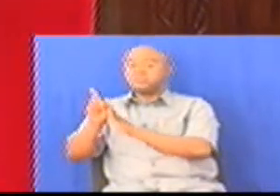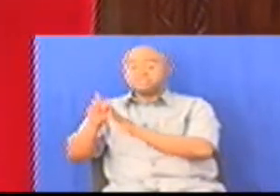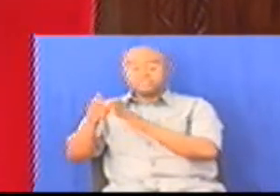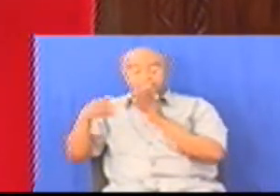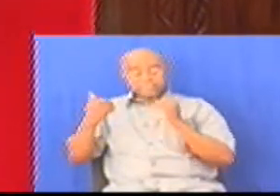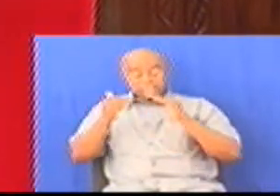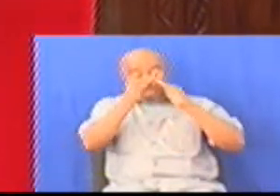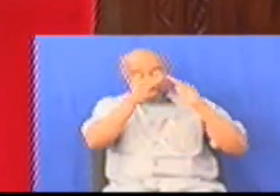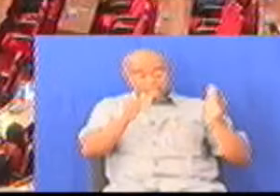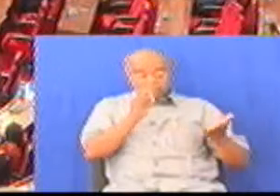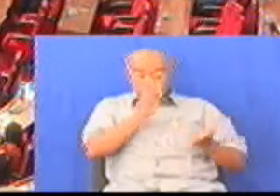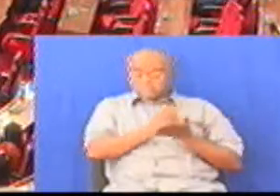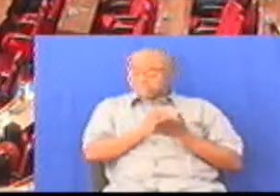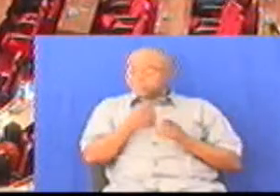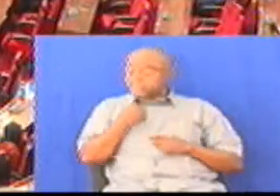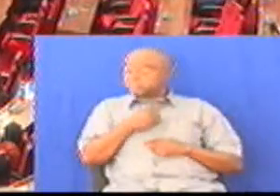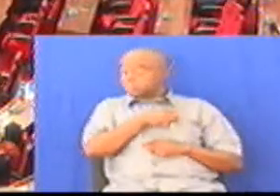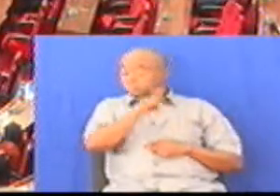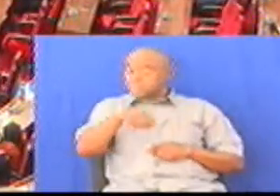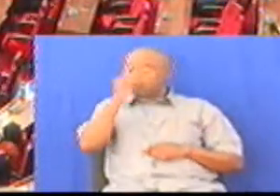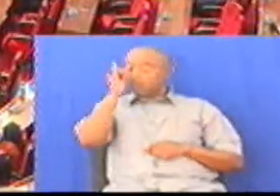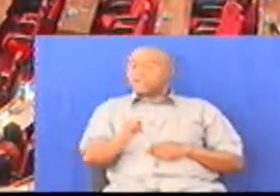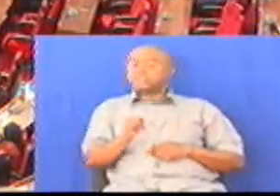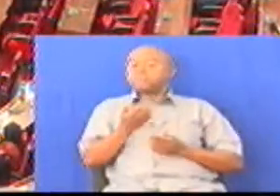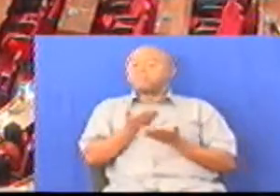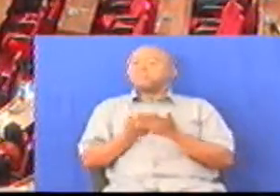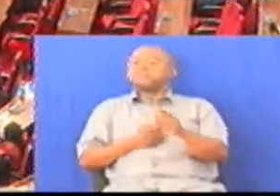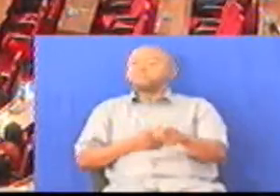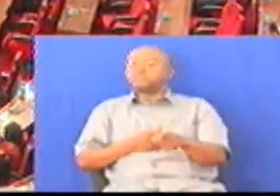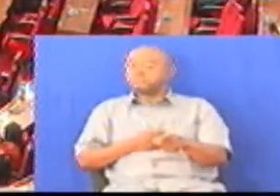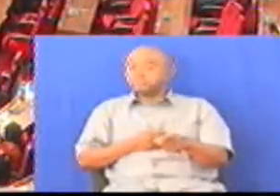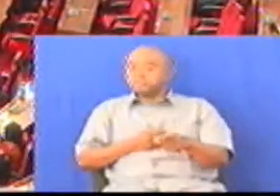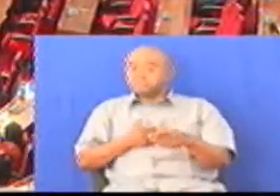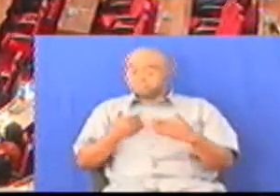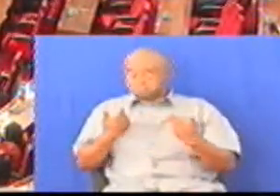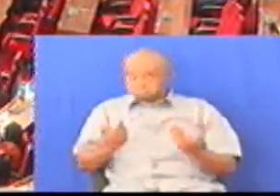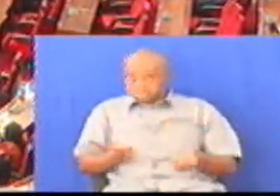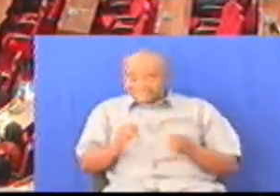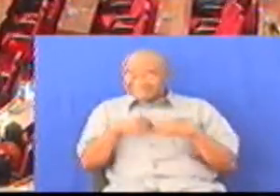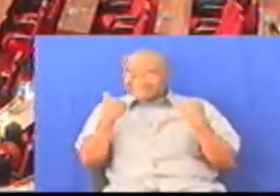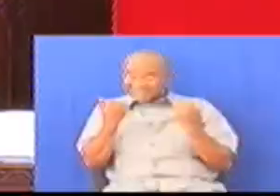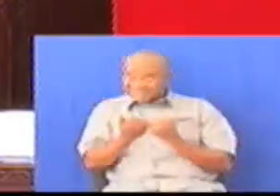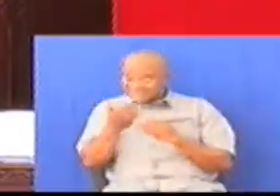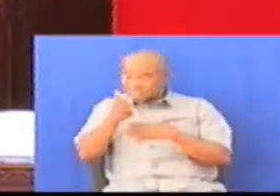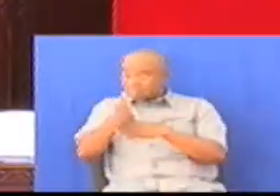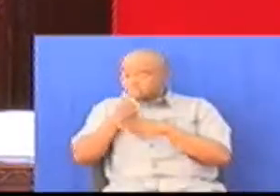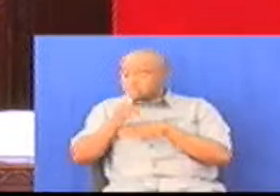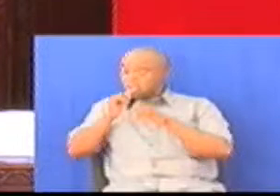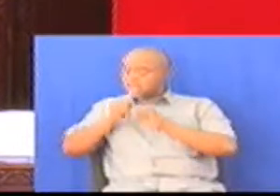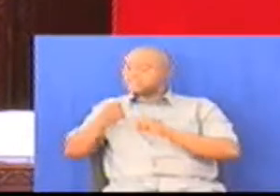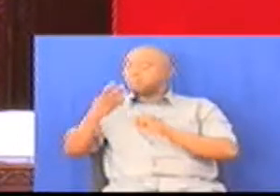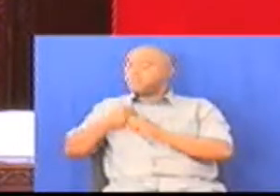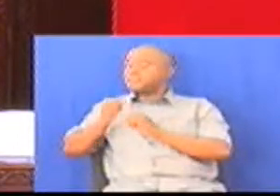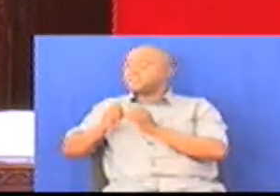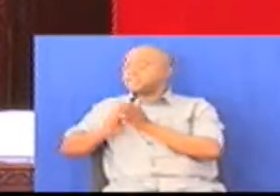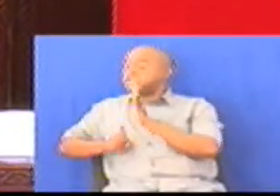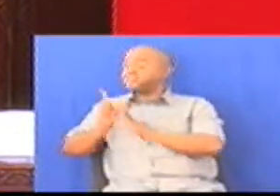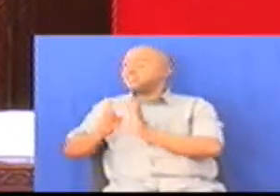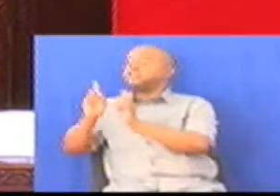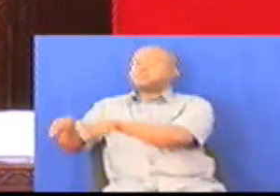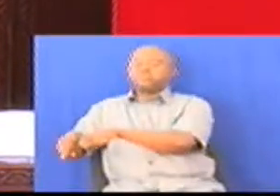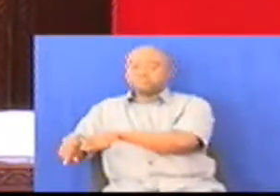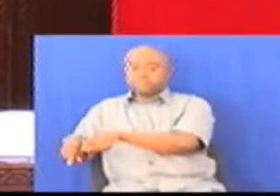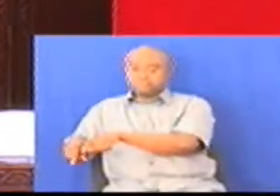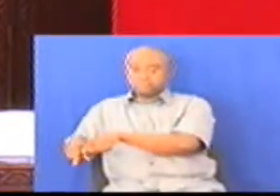inalishauri bunge kukataa mapendekezo hayo na badala yake taasisi, mashirika na wakala za fedha ziruhusiwe kuwa na fedha za ziada ili ziweze kuendelea